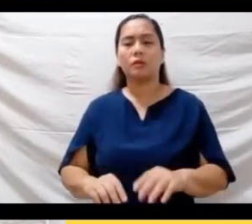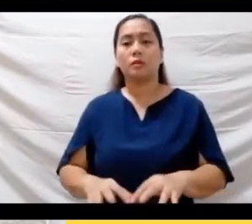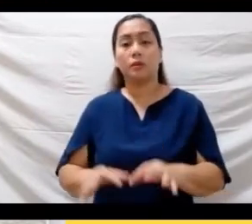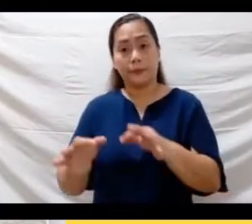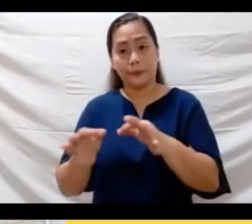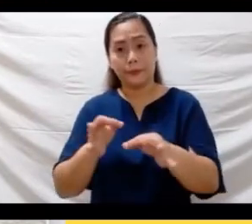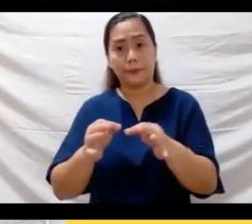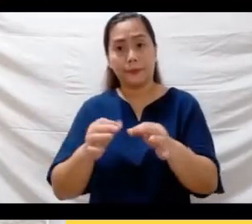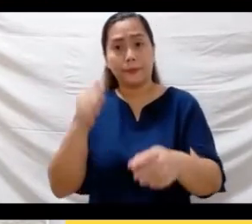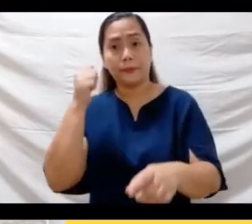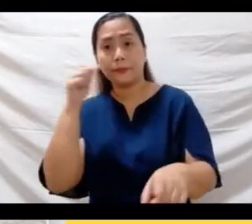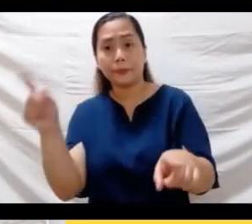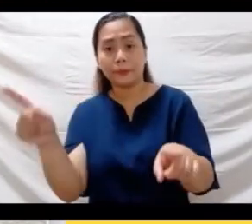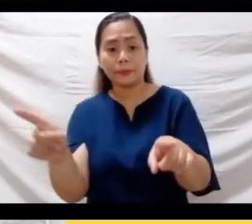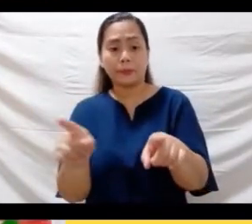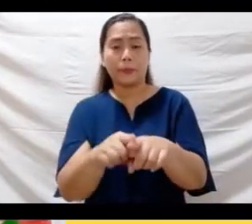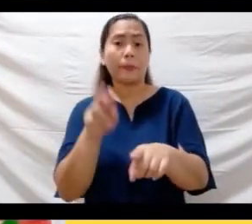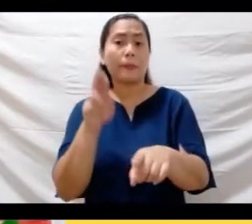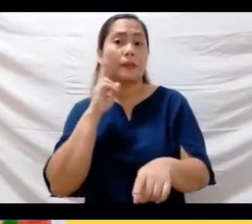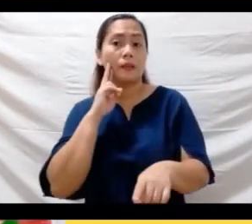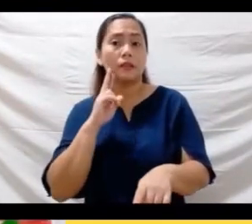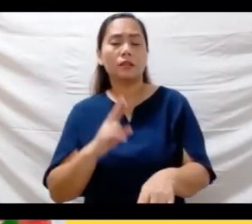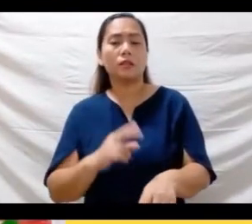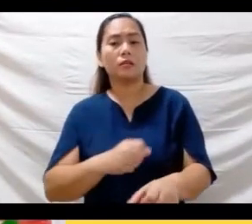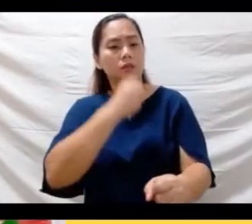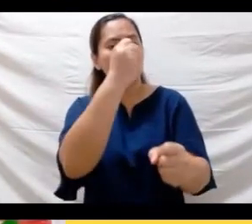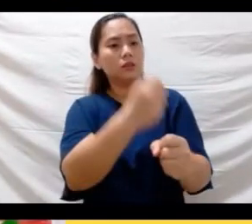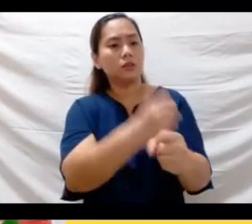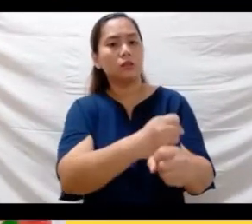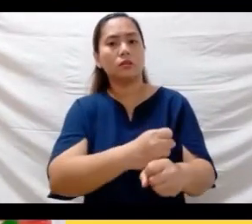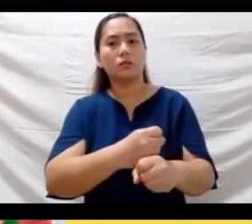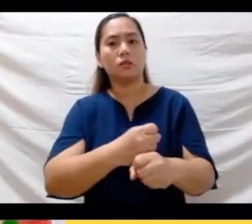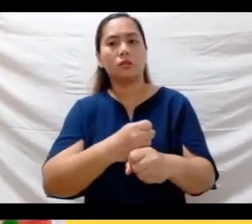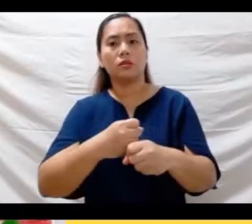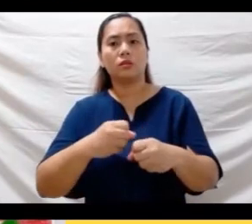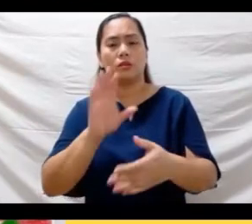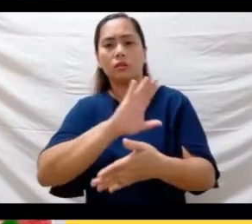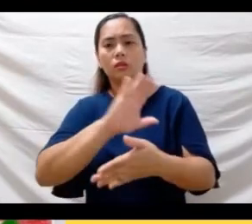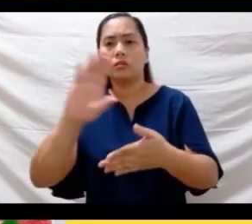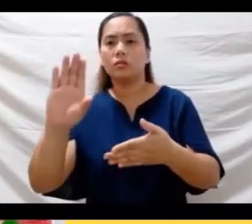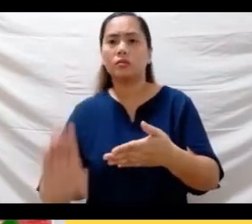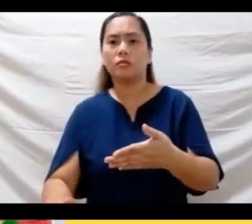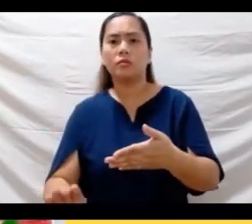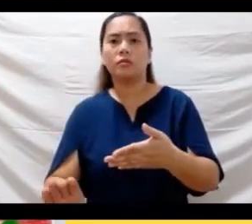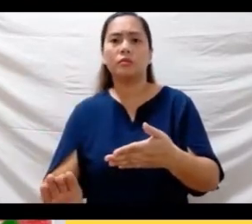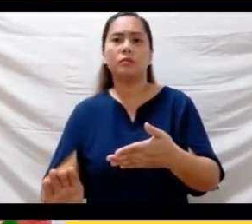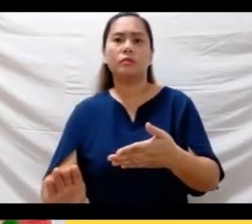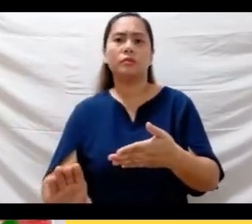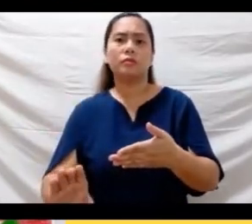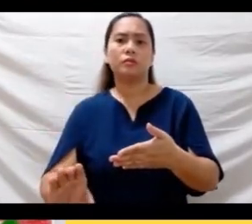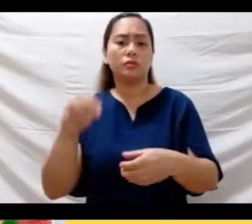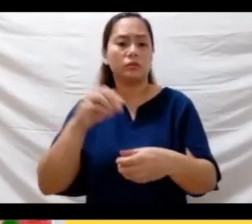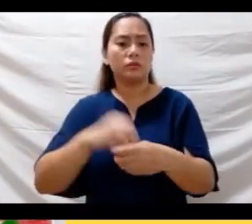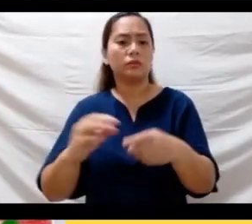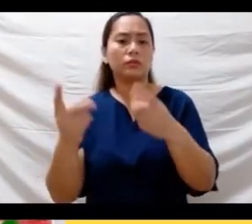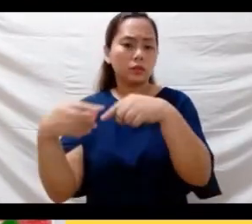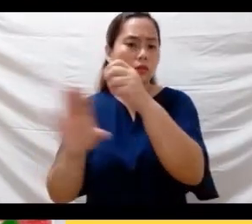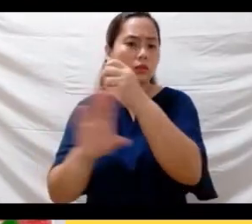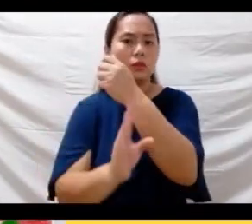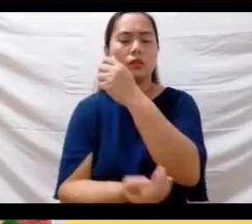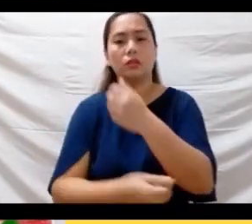Rowena. Iyakin mo din na kumpleto ang laman ng iyong go-bag kit, paalala ng kanyang